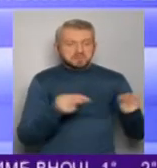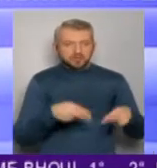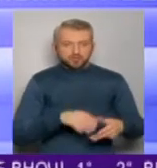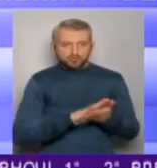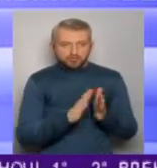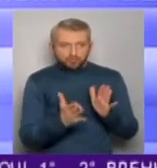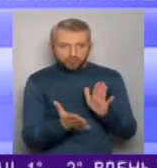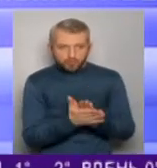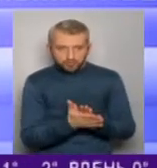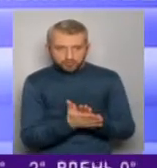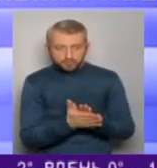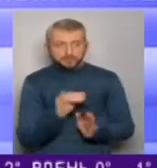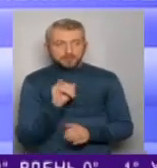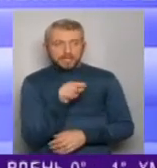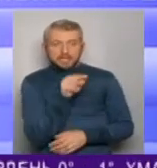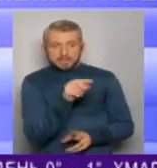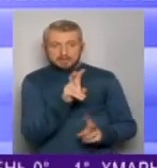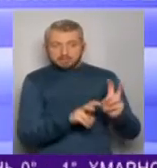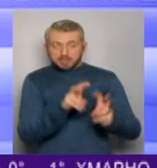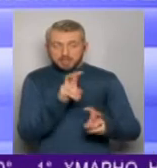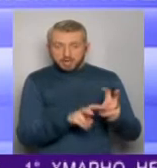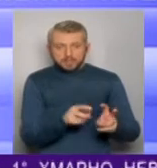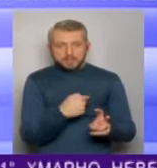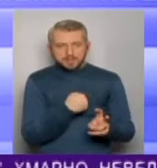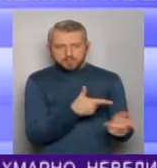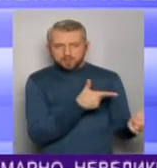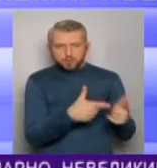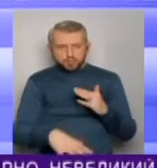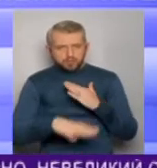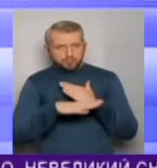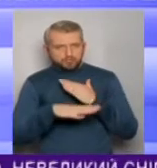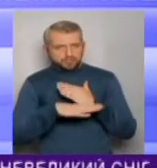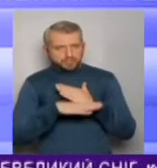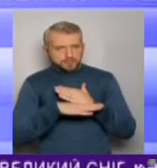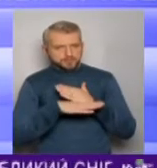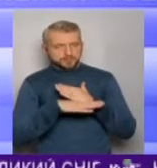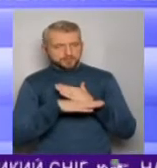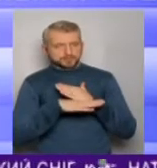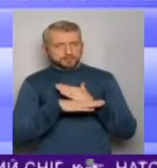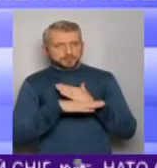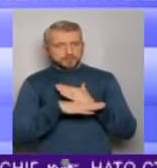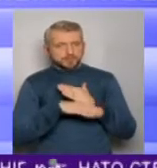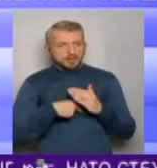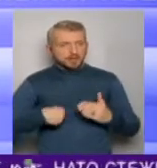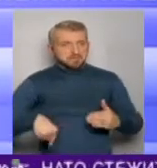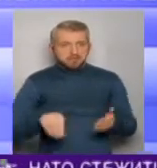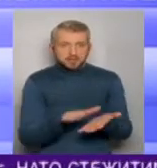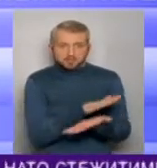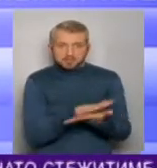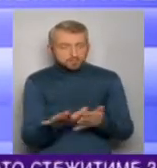угоду, і ці підприємства нам готові допомогти. Ми не безкоштовно,